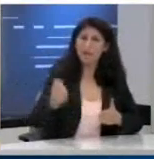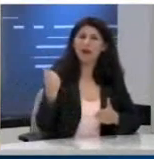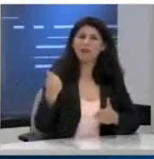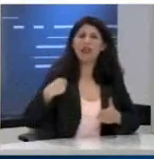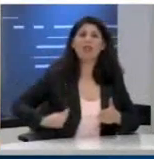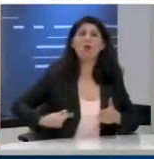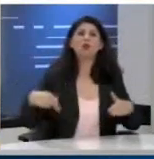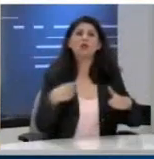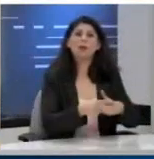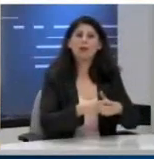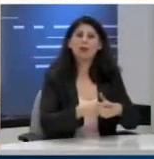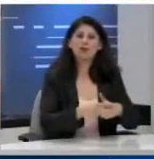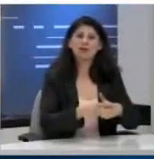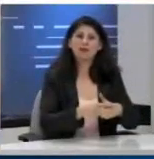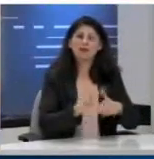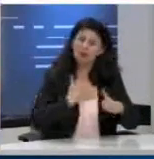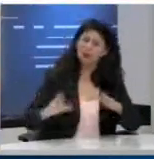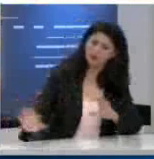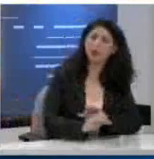Δημόσιο Ταμείο.